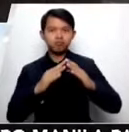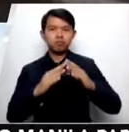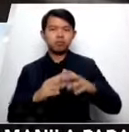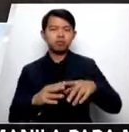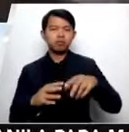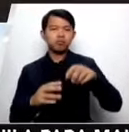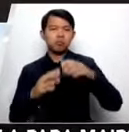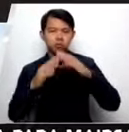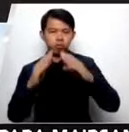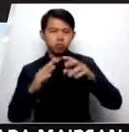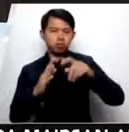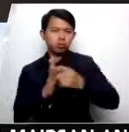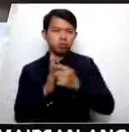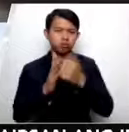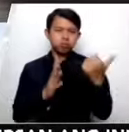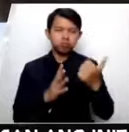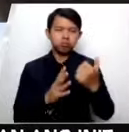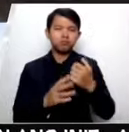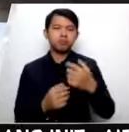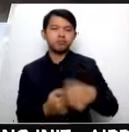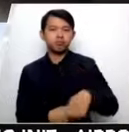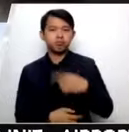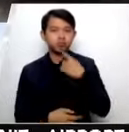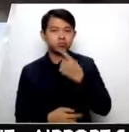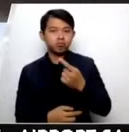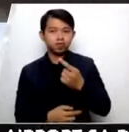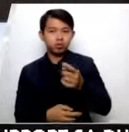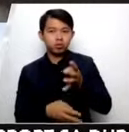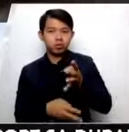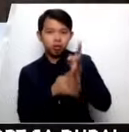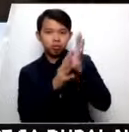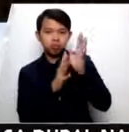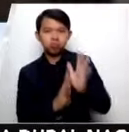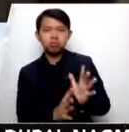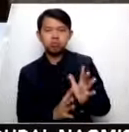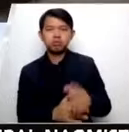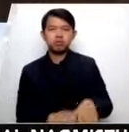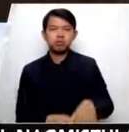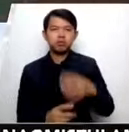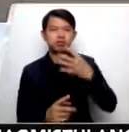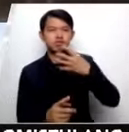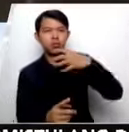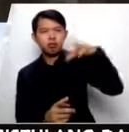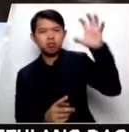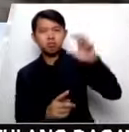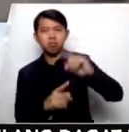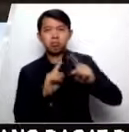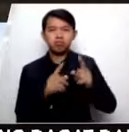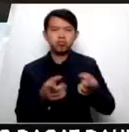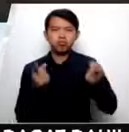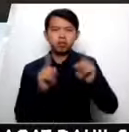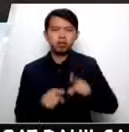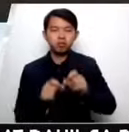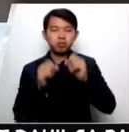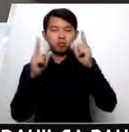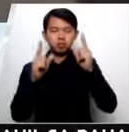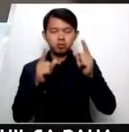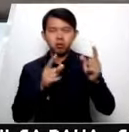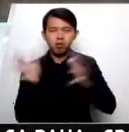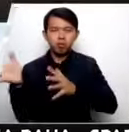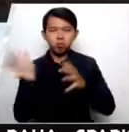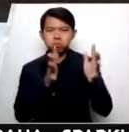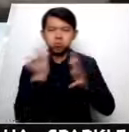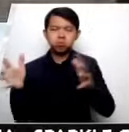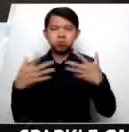Ayon saer tiang araw ng biglang umihi pang malakas at mainit na hanginin doong Mabuti na